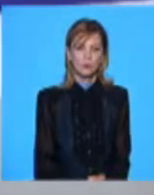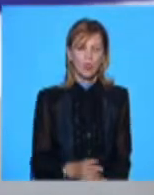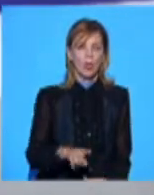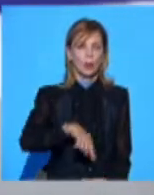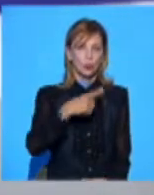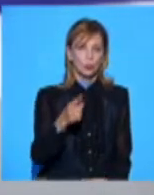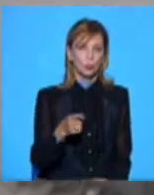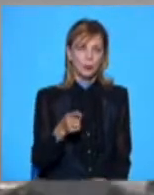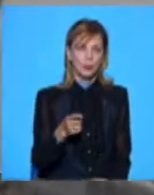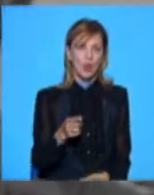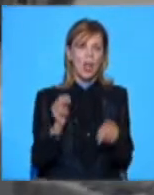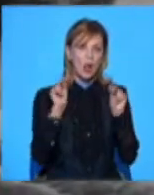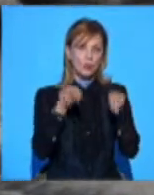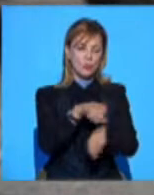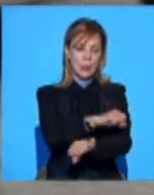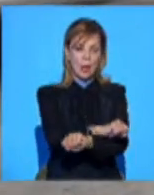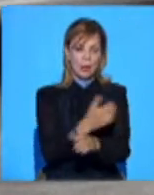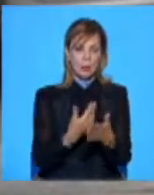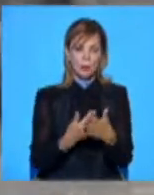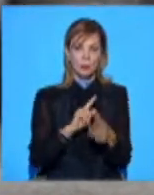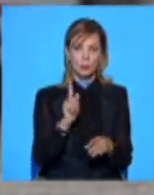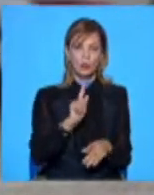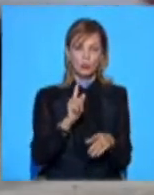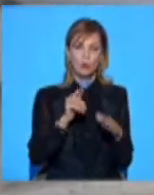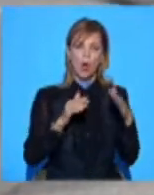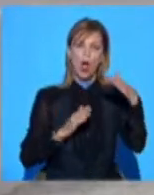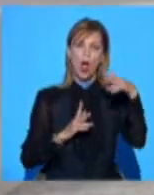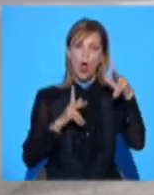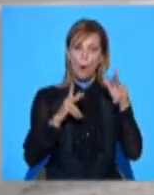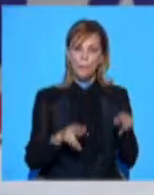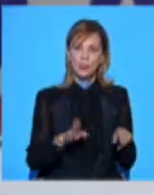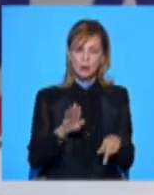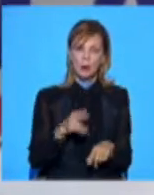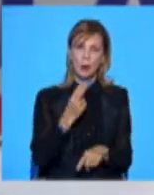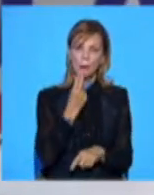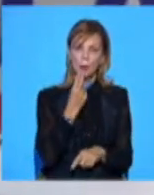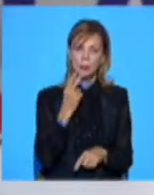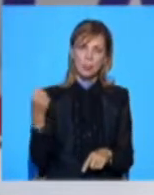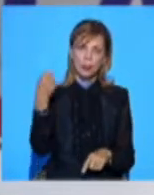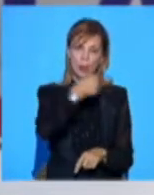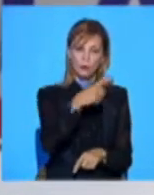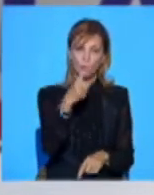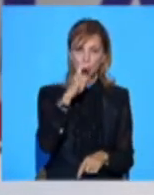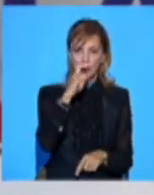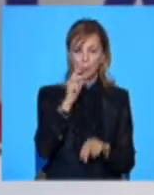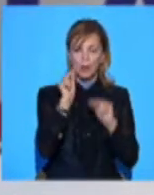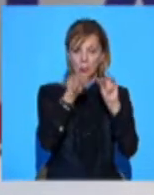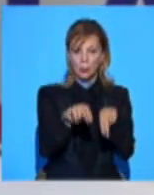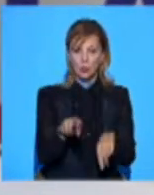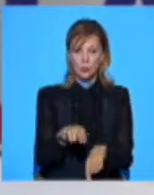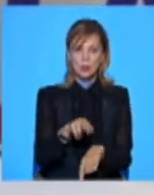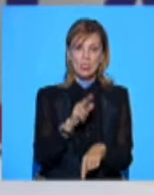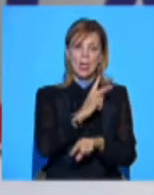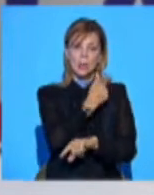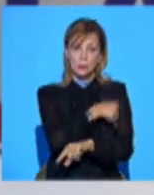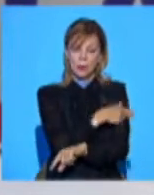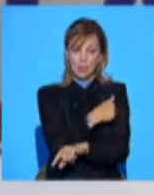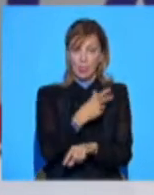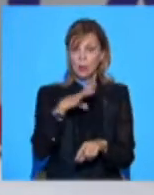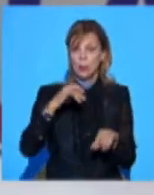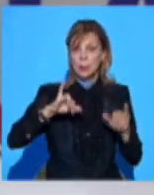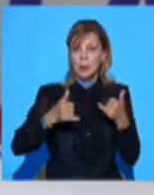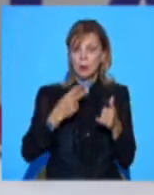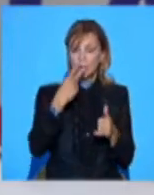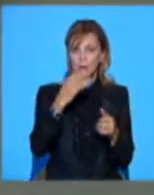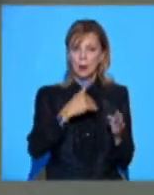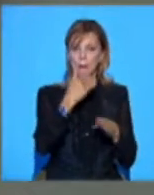După ce a fost dus în arestul poliției pentru că nu a oprit la semnalele agentului de circulație și l-a lovit, un bărbat a ajuns de urgență la terapie intensivă. Ce s-a